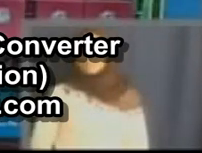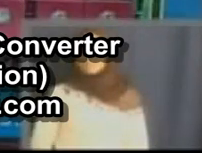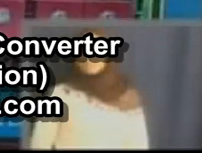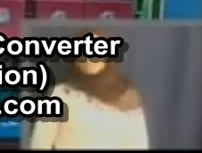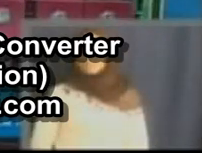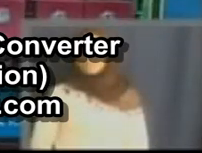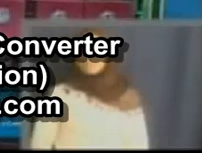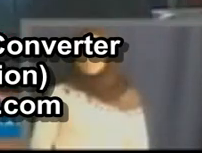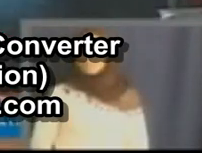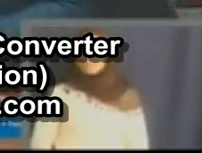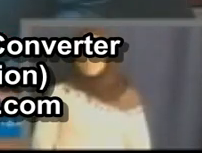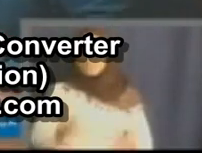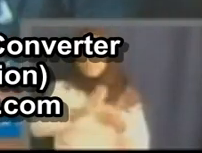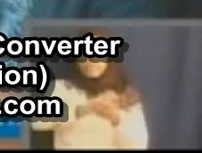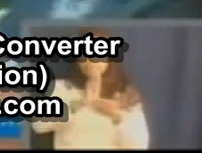Katibu.